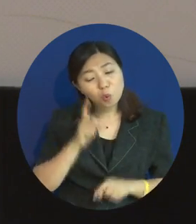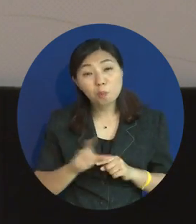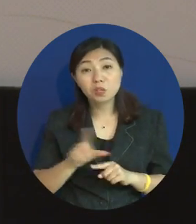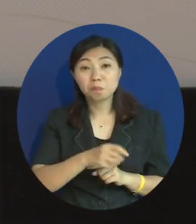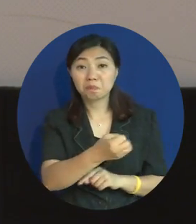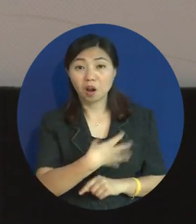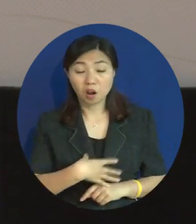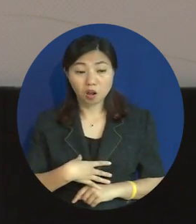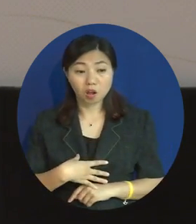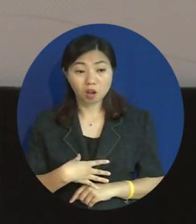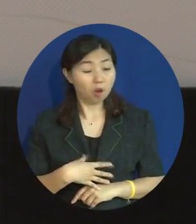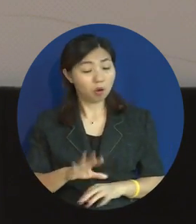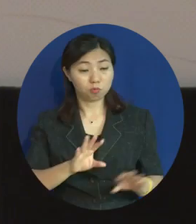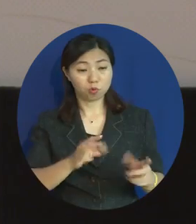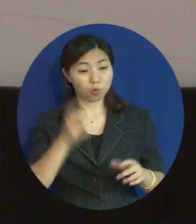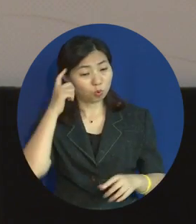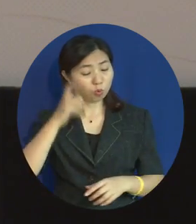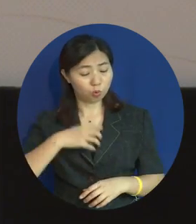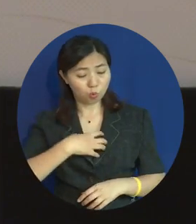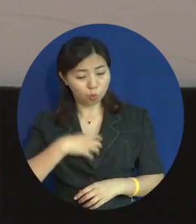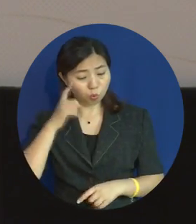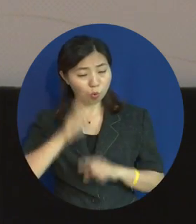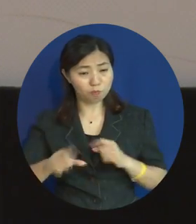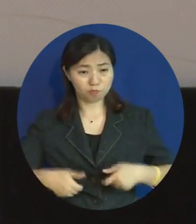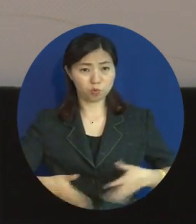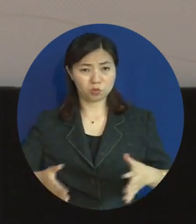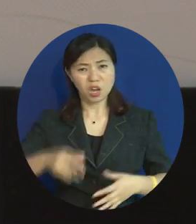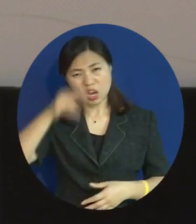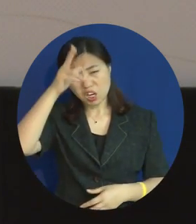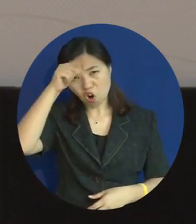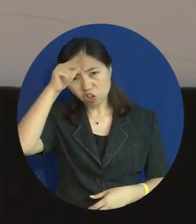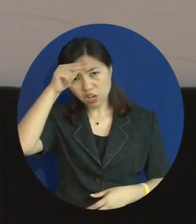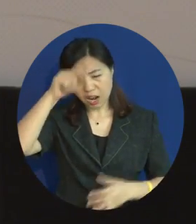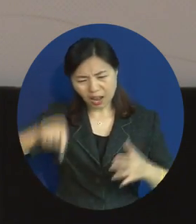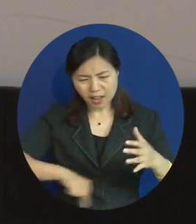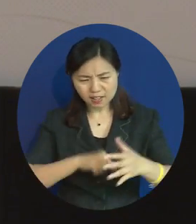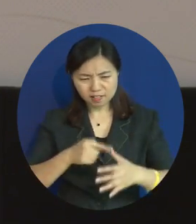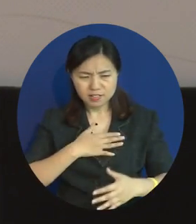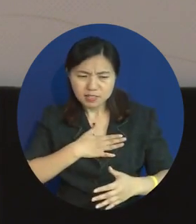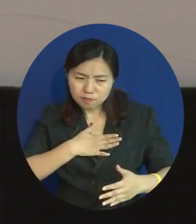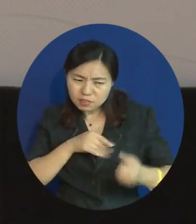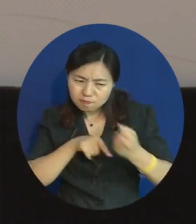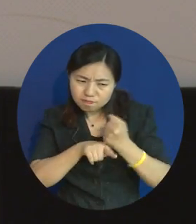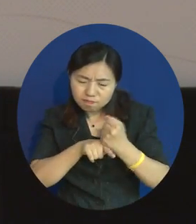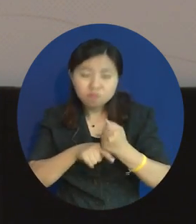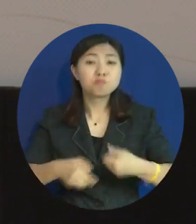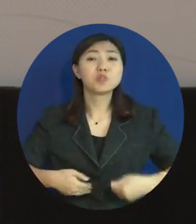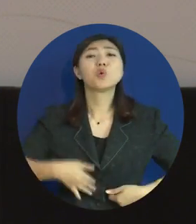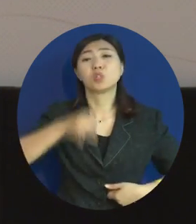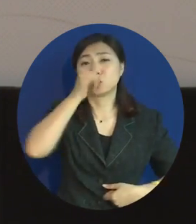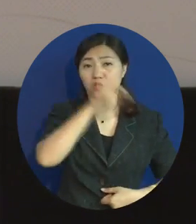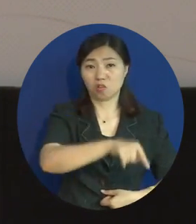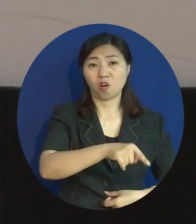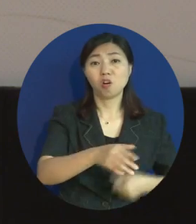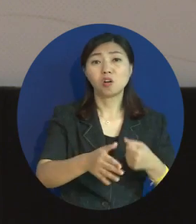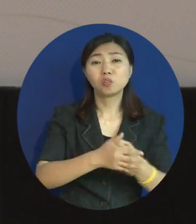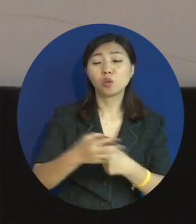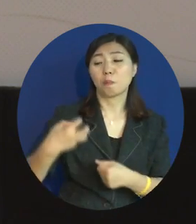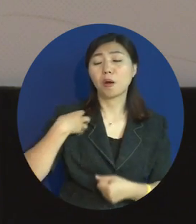경찰에 가면 경찰에서 나중에 범죄심리가 필요해요? 안 해요? 필요해요. 다 살아. 그러니까 스님은 과학적인